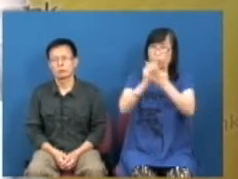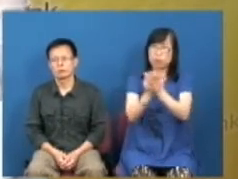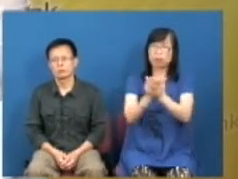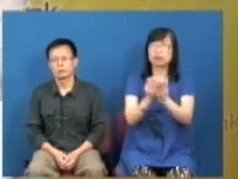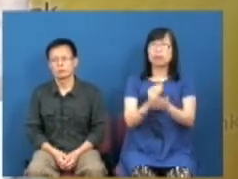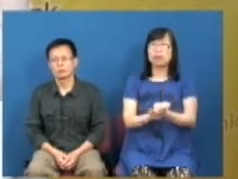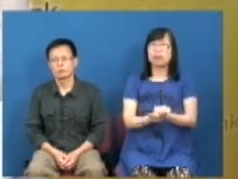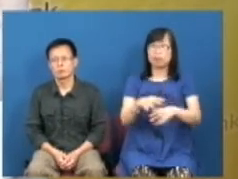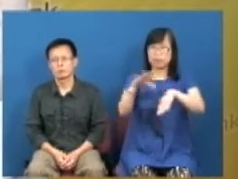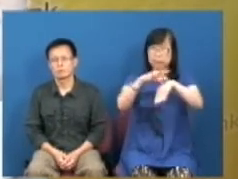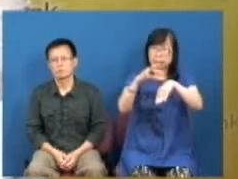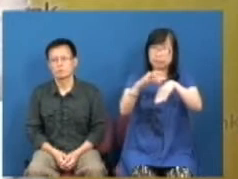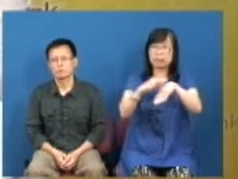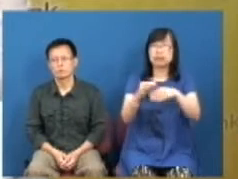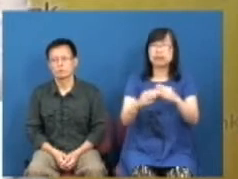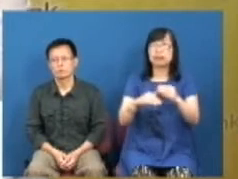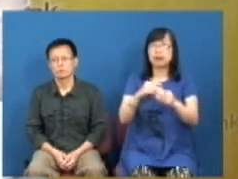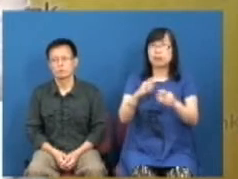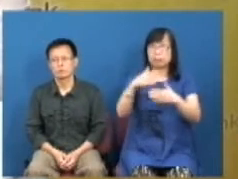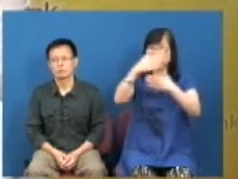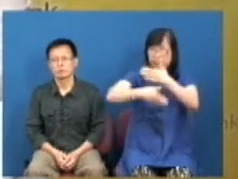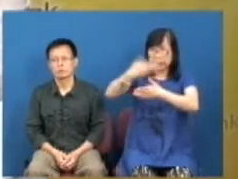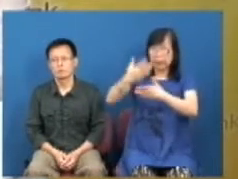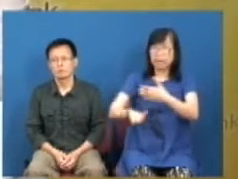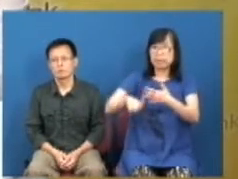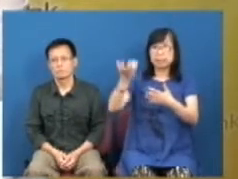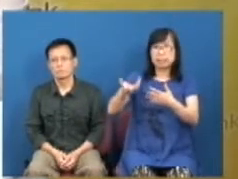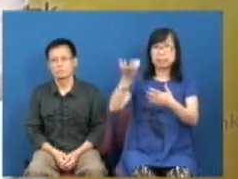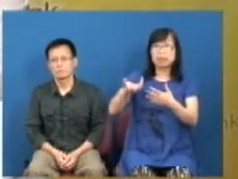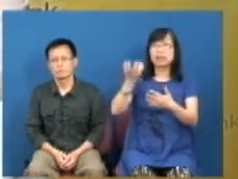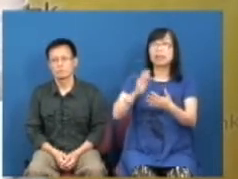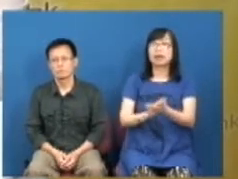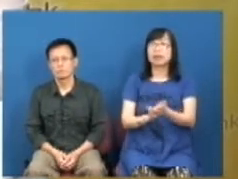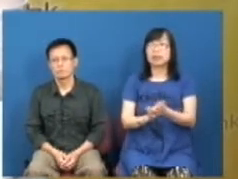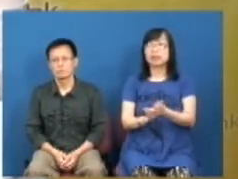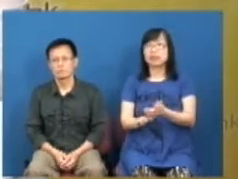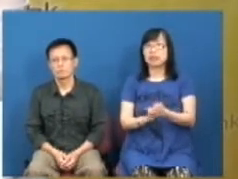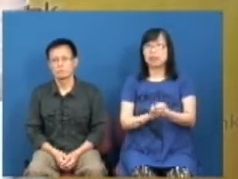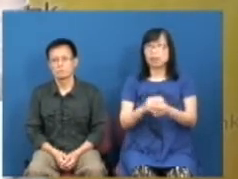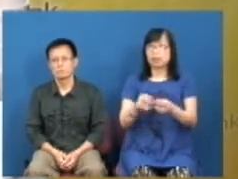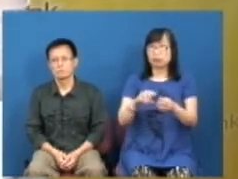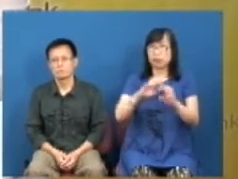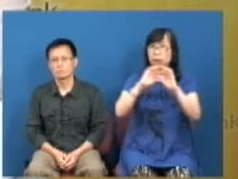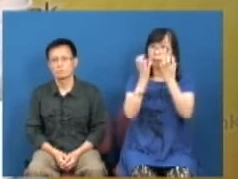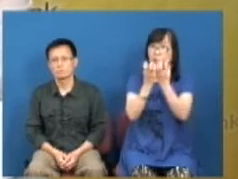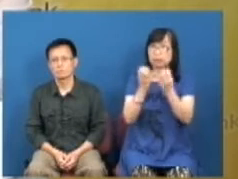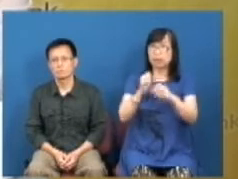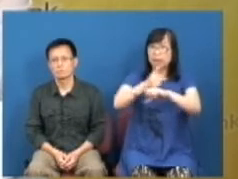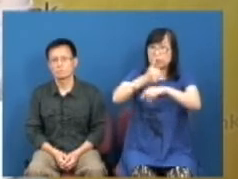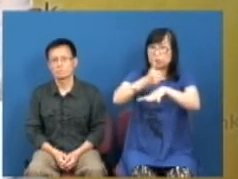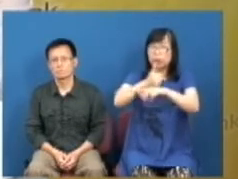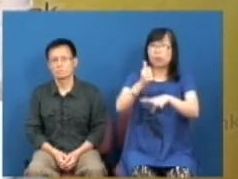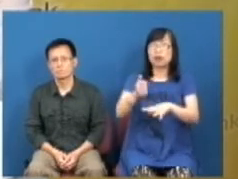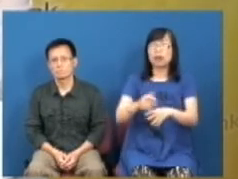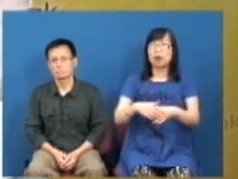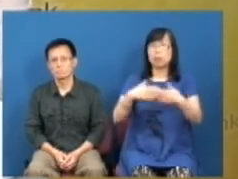係節能嗰方面啦。隔熱嗰方面啦，即係成個 insulating system 啦，啊或者一啲譬如環保嘅